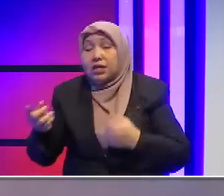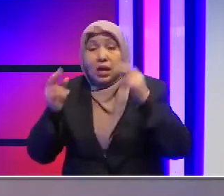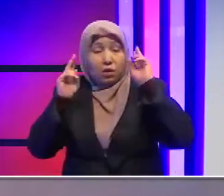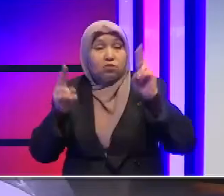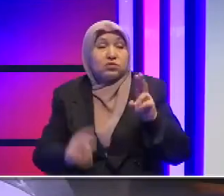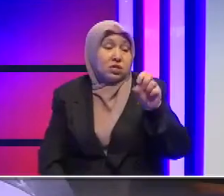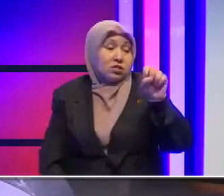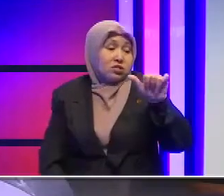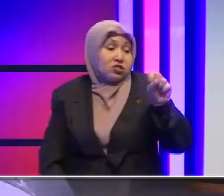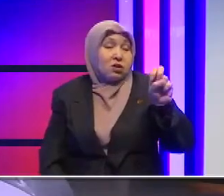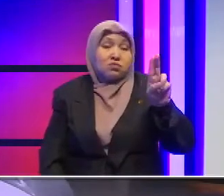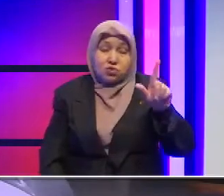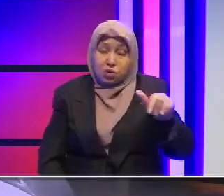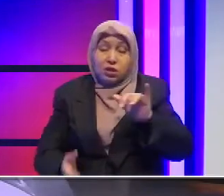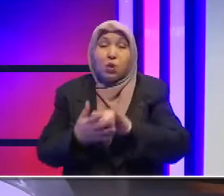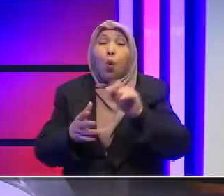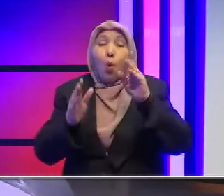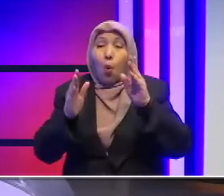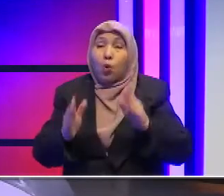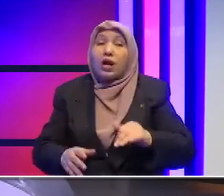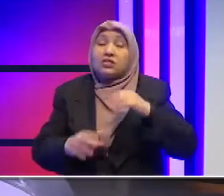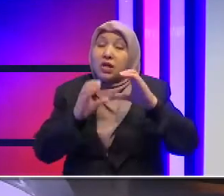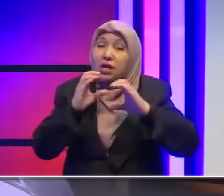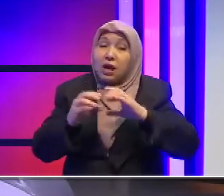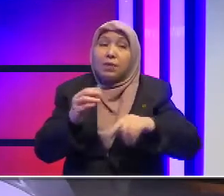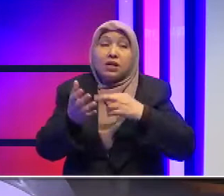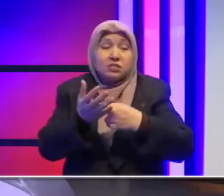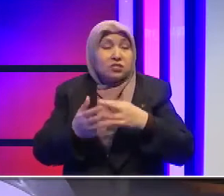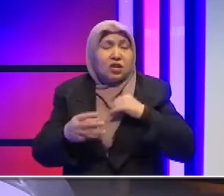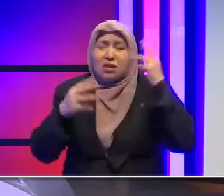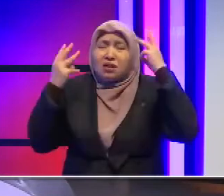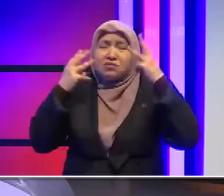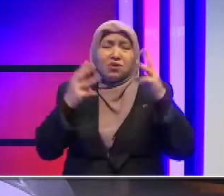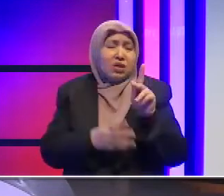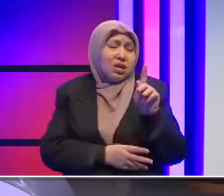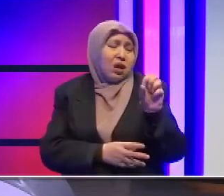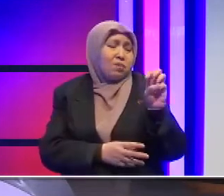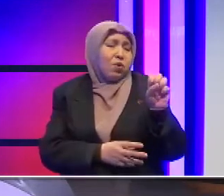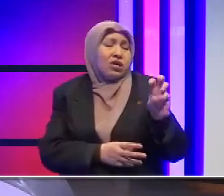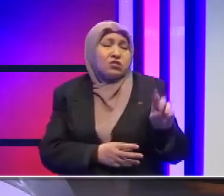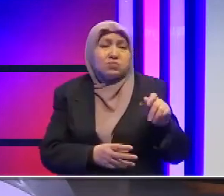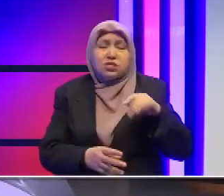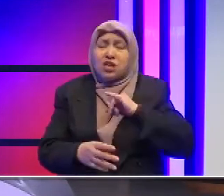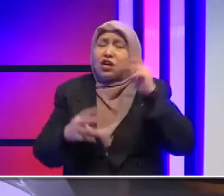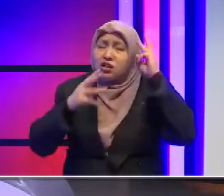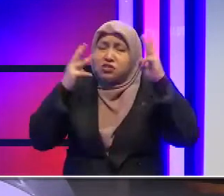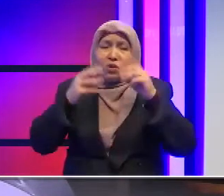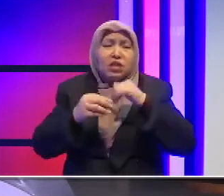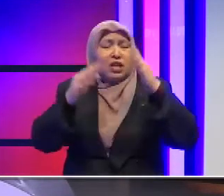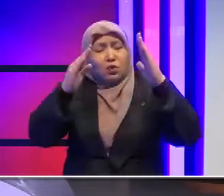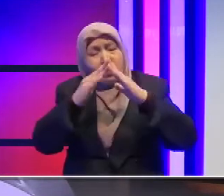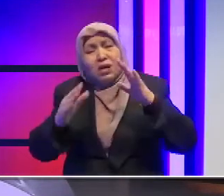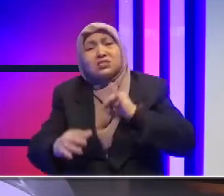sebentar tadi, biasanya Ustaz ni orang cakap tentang rezeki ni dia nak cari, saya bimbang pasal KWSP saya, saya bimbang tentang rumah